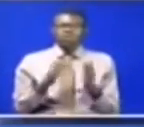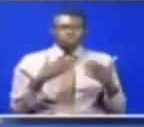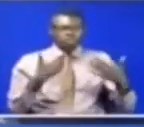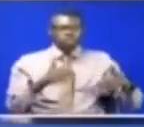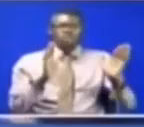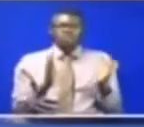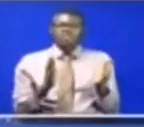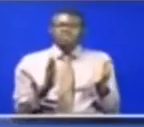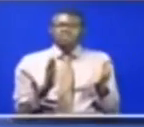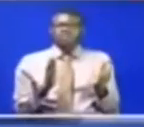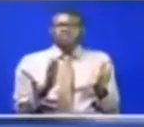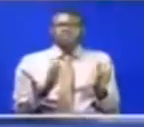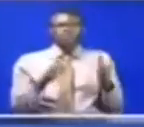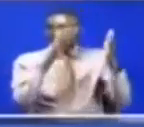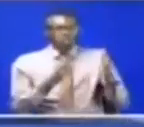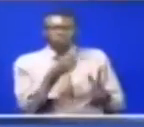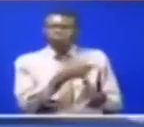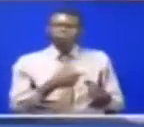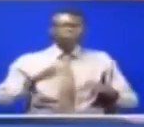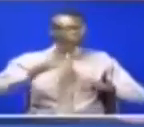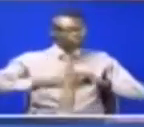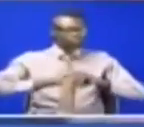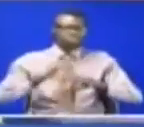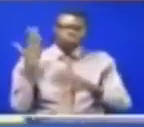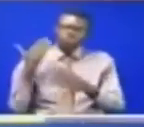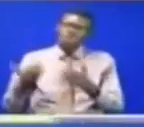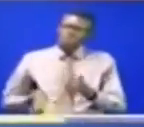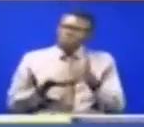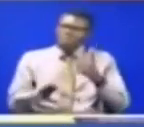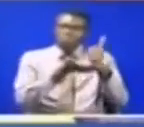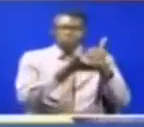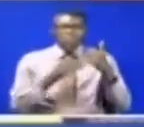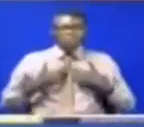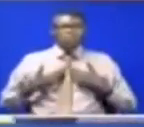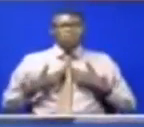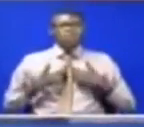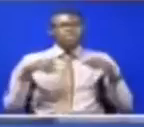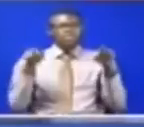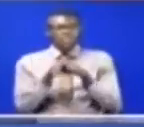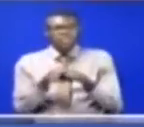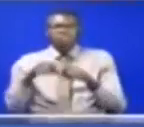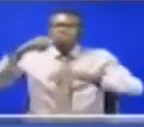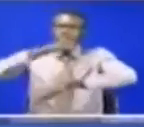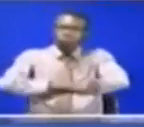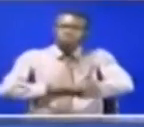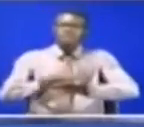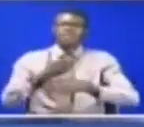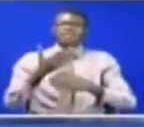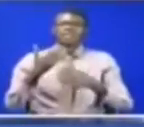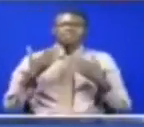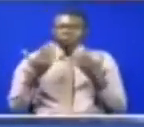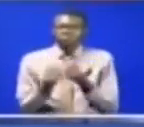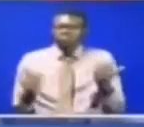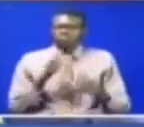huyu shujaa. Tumekuwa akisaidia watu, tumesikia vile amesaidia watu kwa nyazi, mashule,